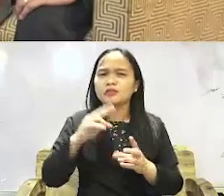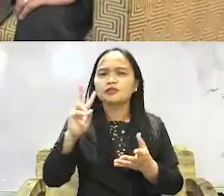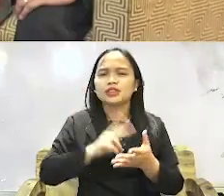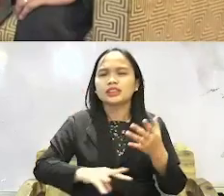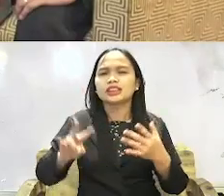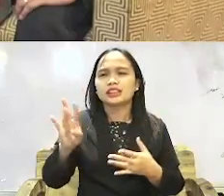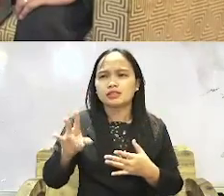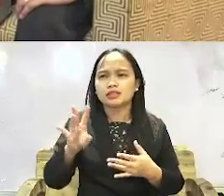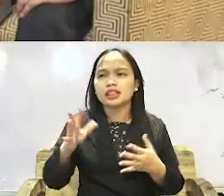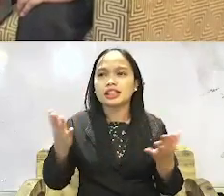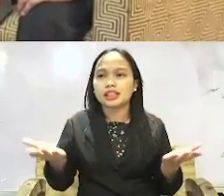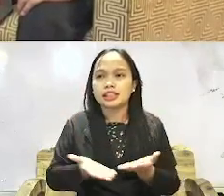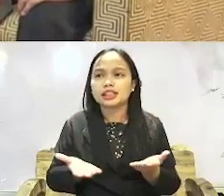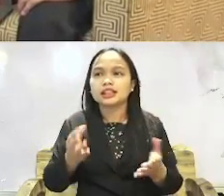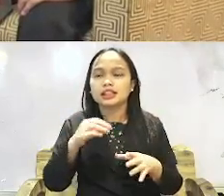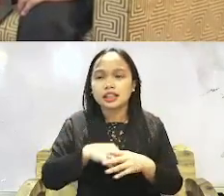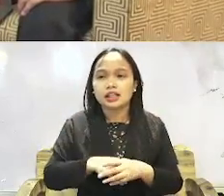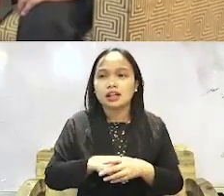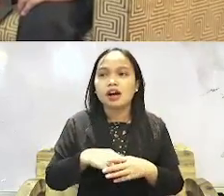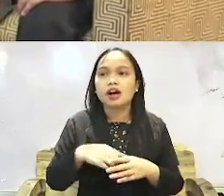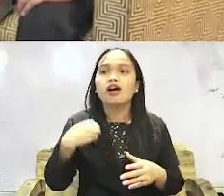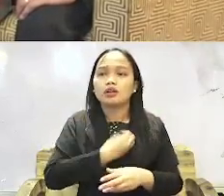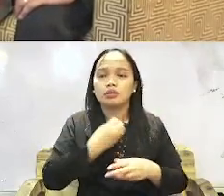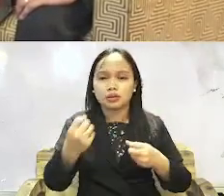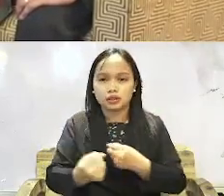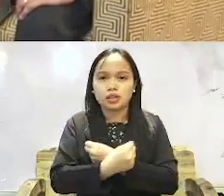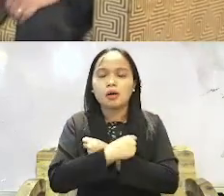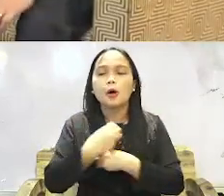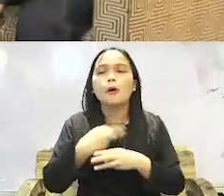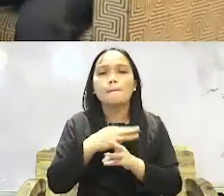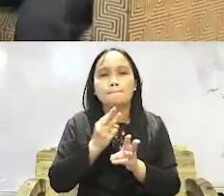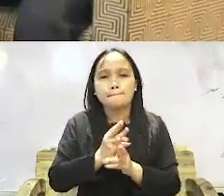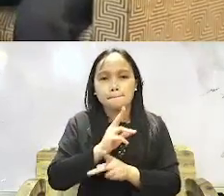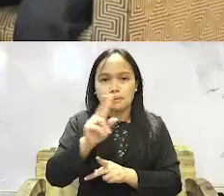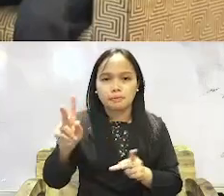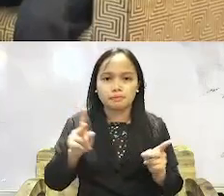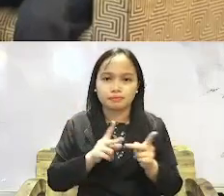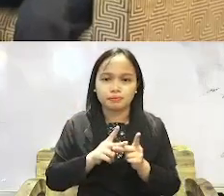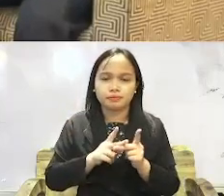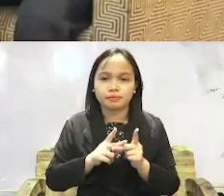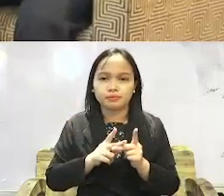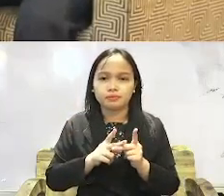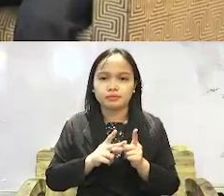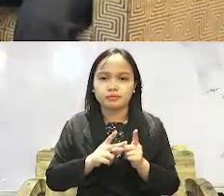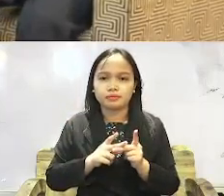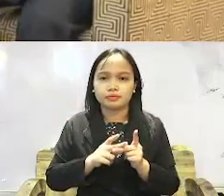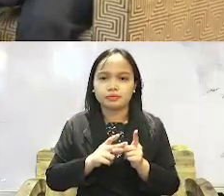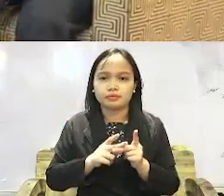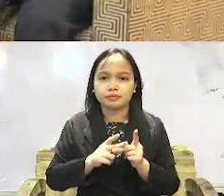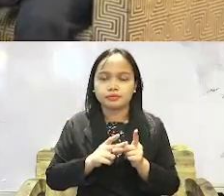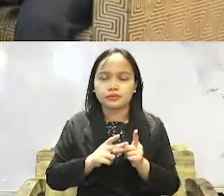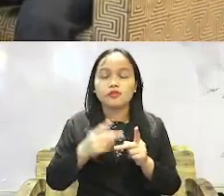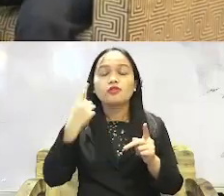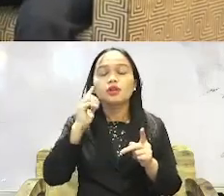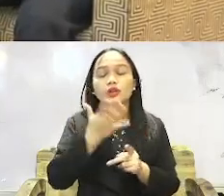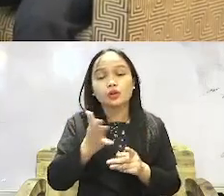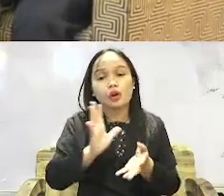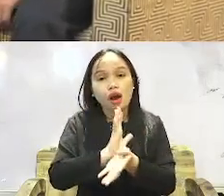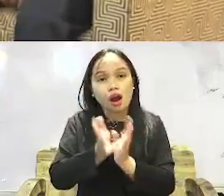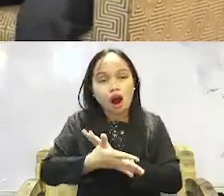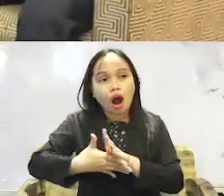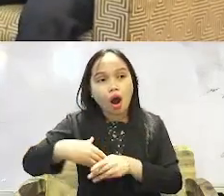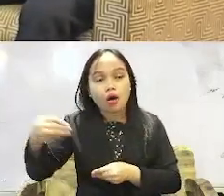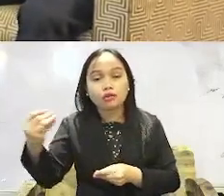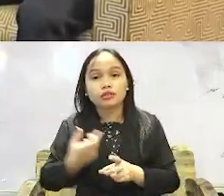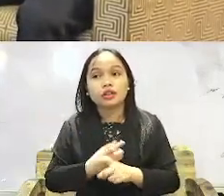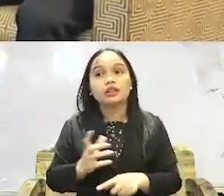17, herein is our love made perfect. Yep. For you to be out of this misery